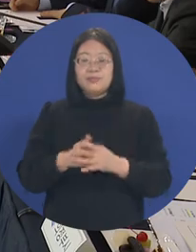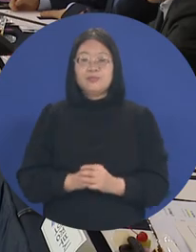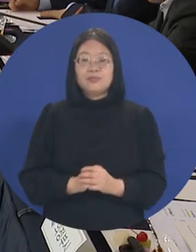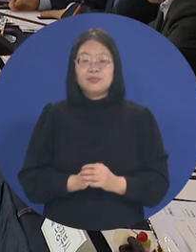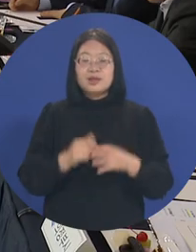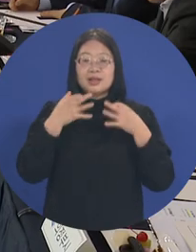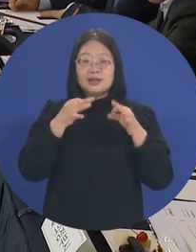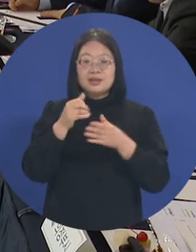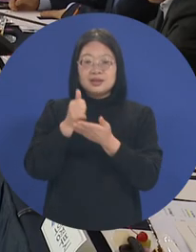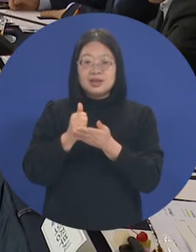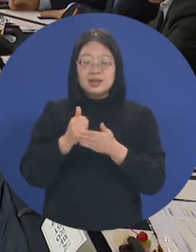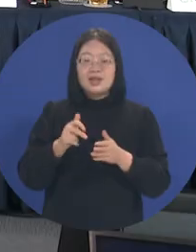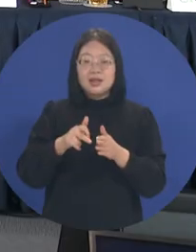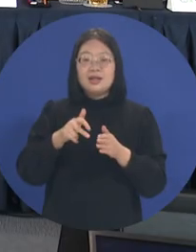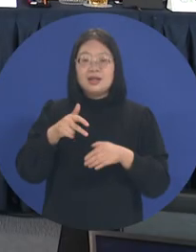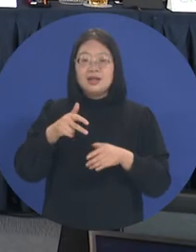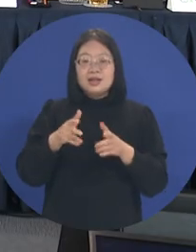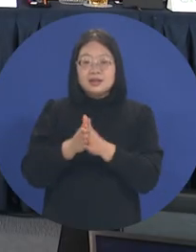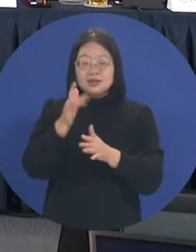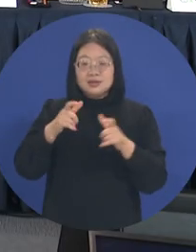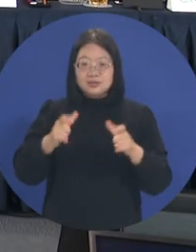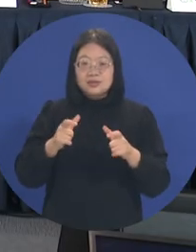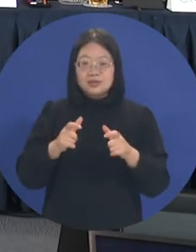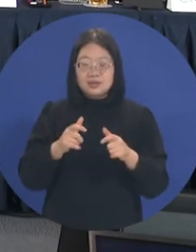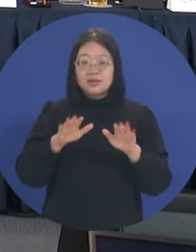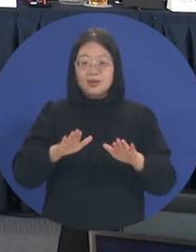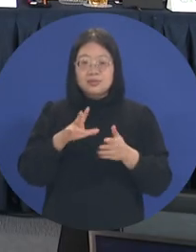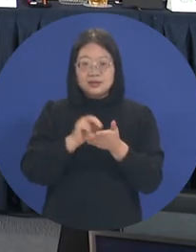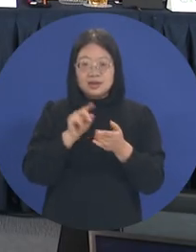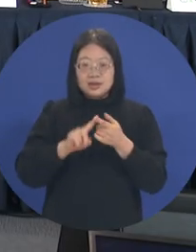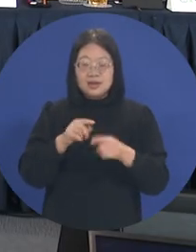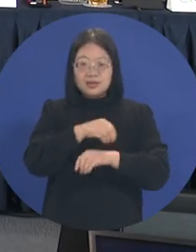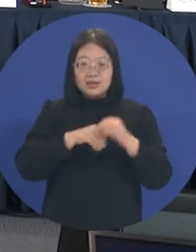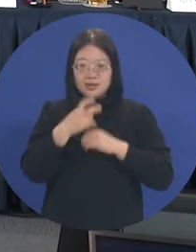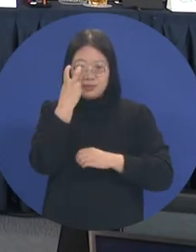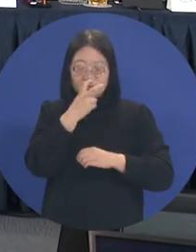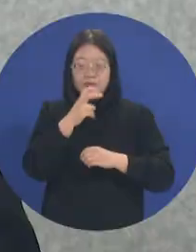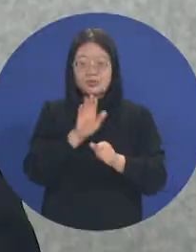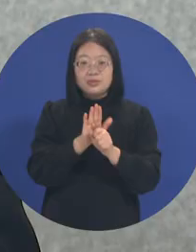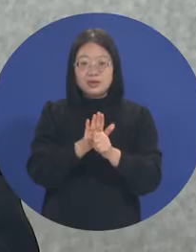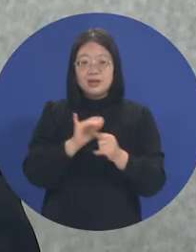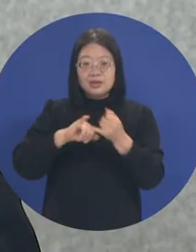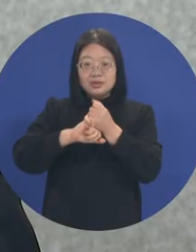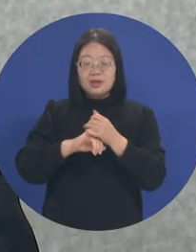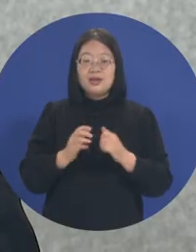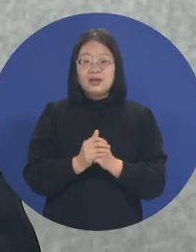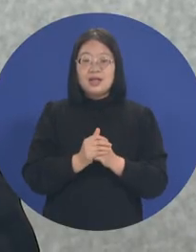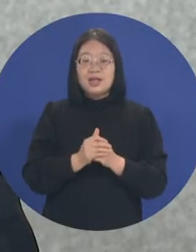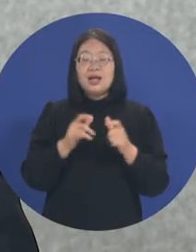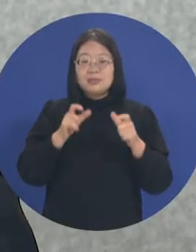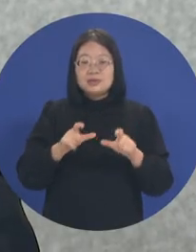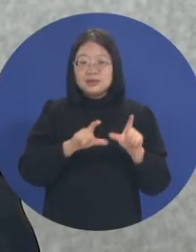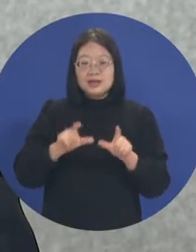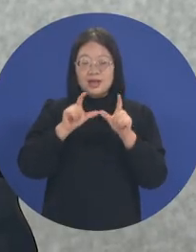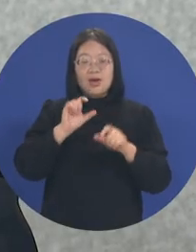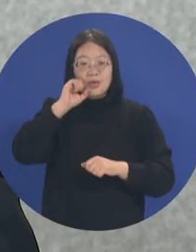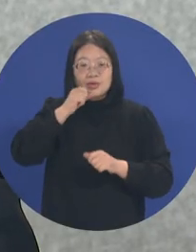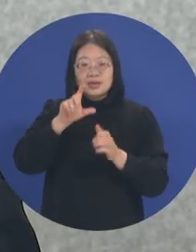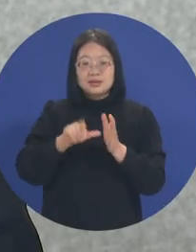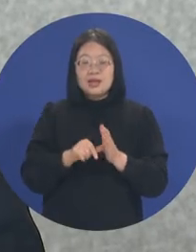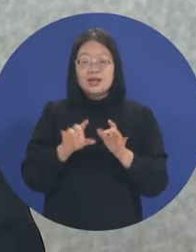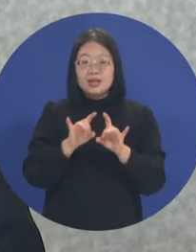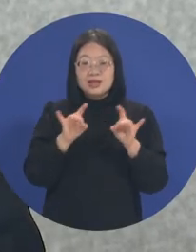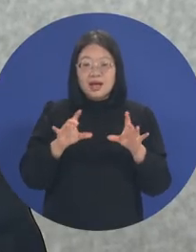이어 김동현 지사는 시군 현안에 대해 적극적 검토와 조치를 약속했고 민생과 평화가 어려운시기